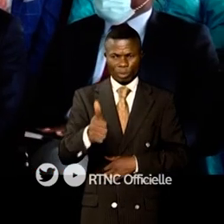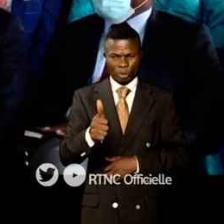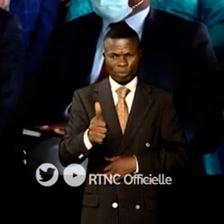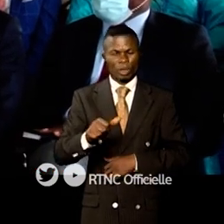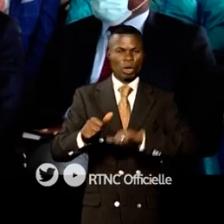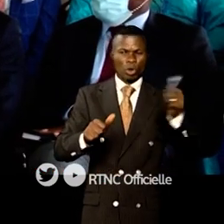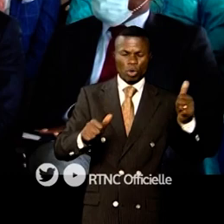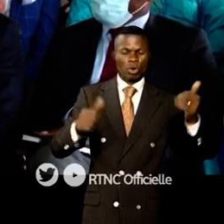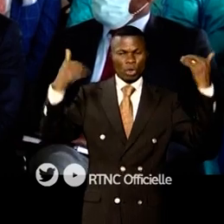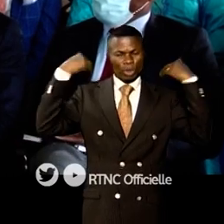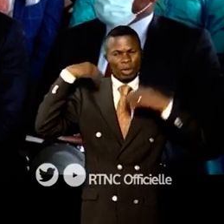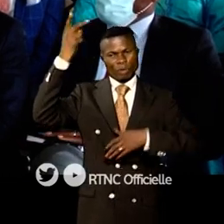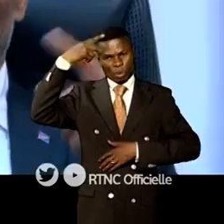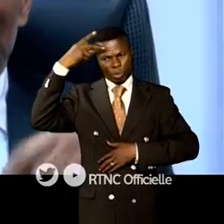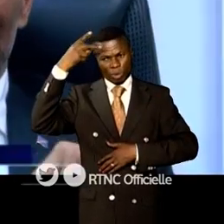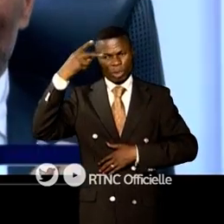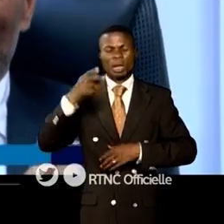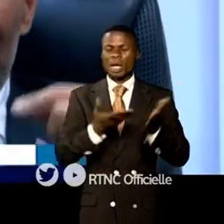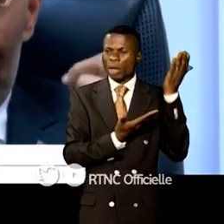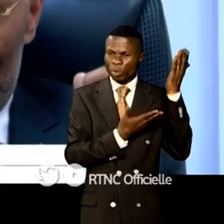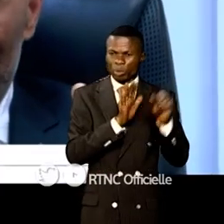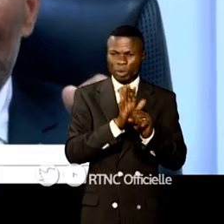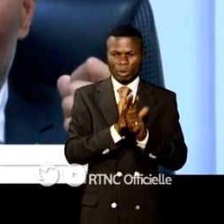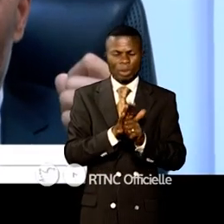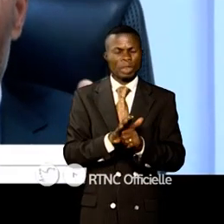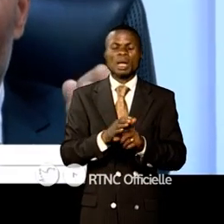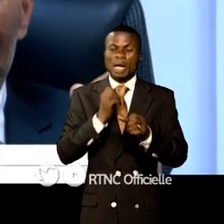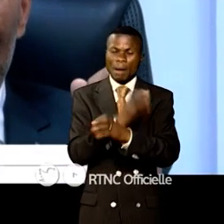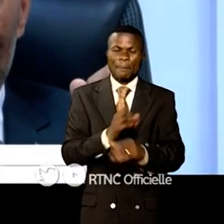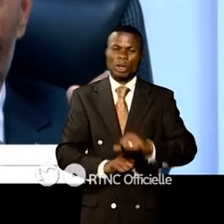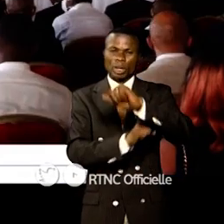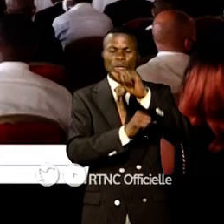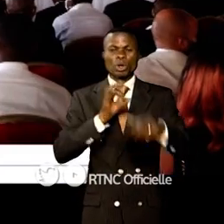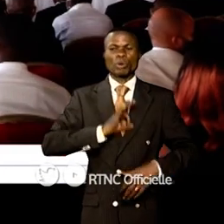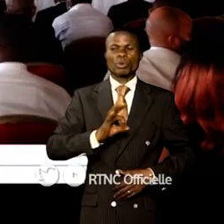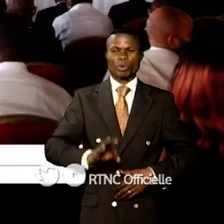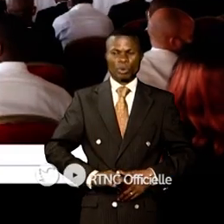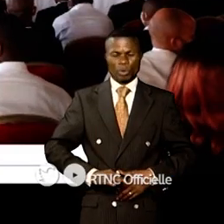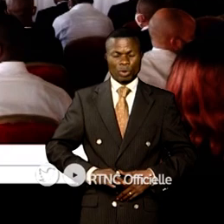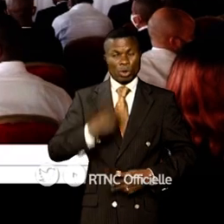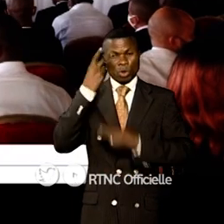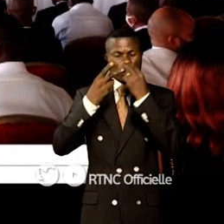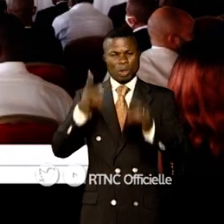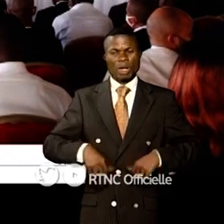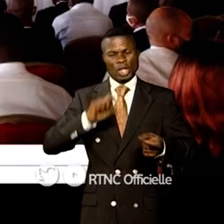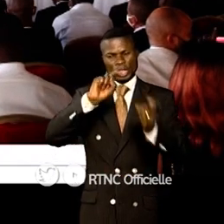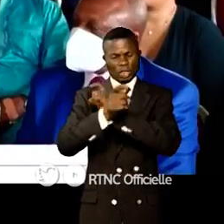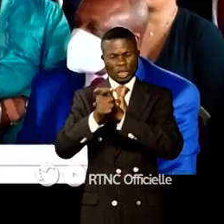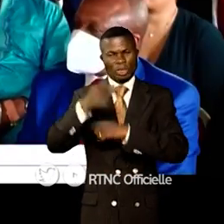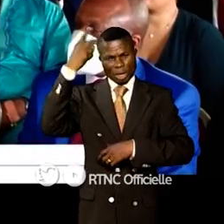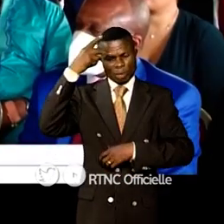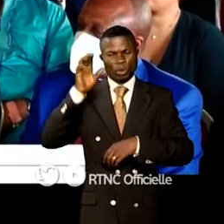D'autres acteurs non moins importants de la scène politique sont prêts à accompagner le président de la République dans ses tournants de la vie politique